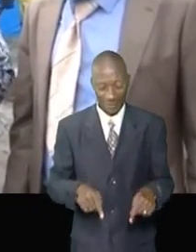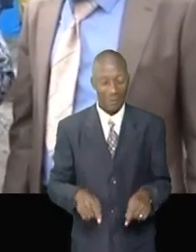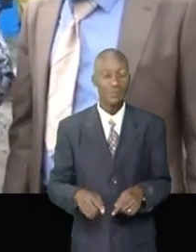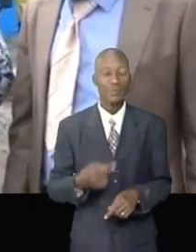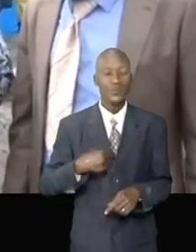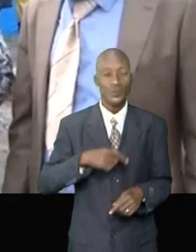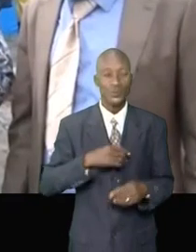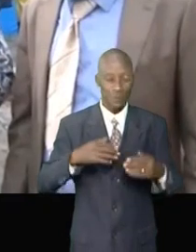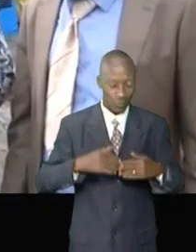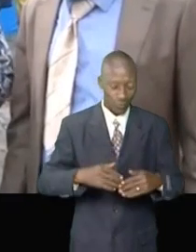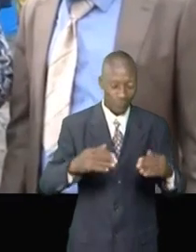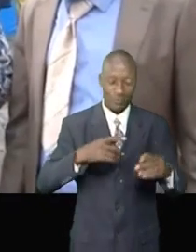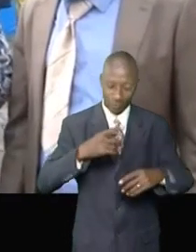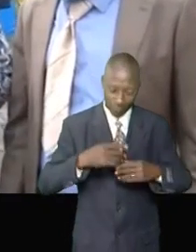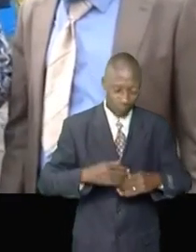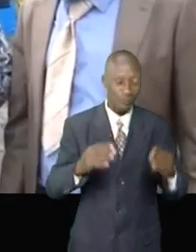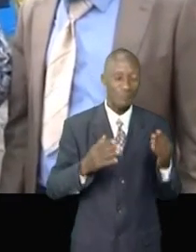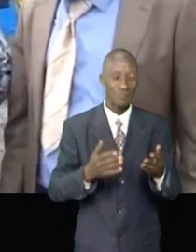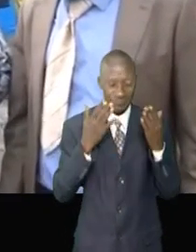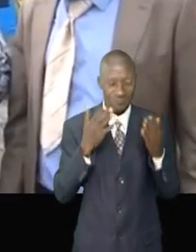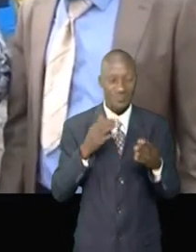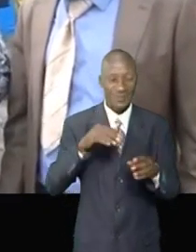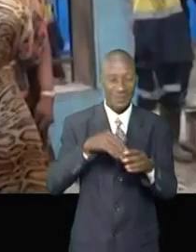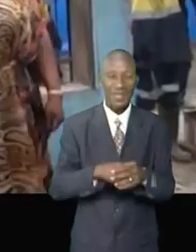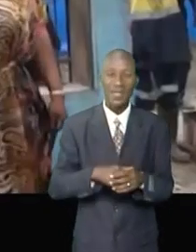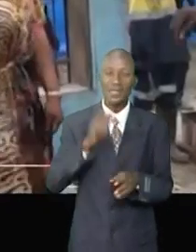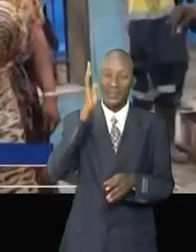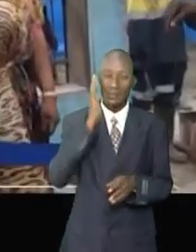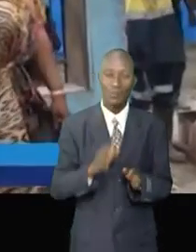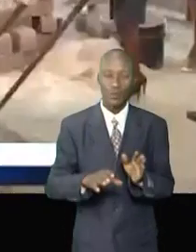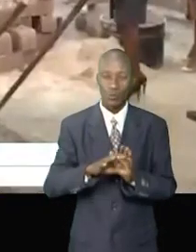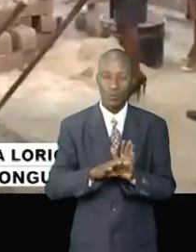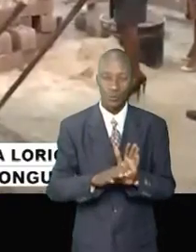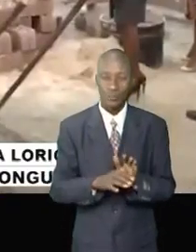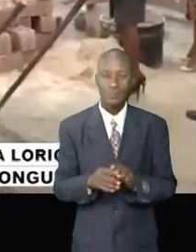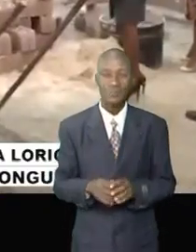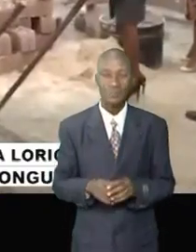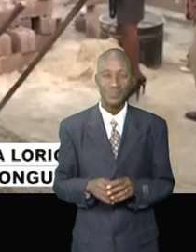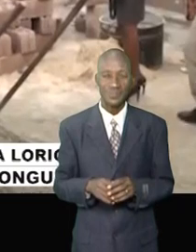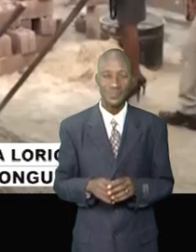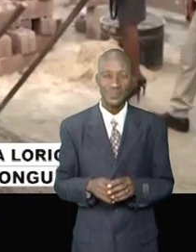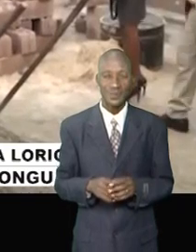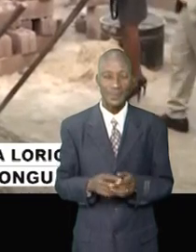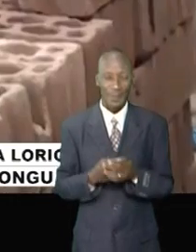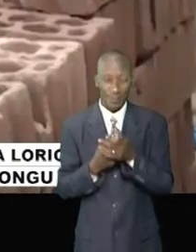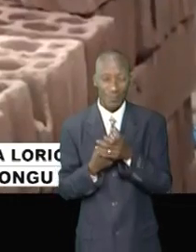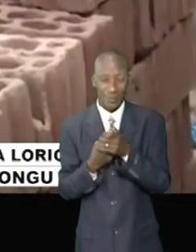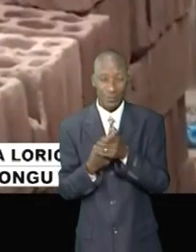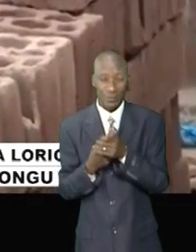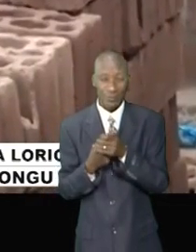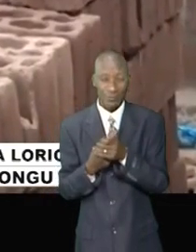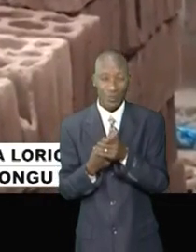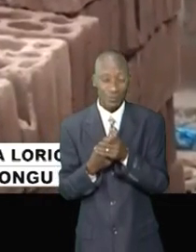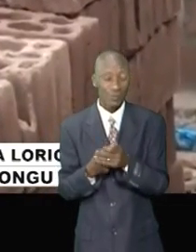honorable Henriette Ouamou, que le Seigneur l'accompagne. Dans quelques jours, L'Église de Jésus-Christ des Saints des Derniers Jours et